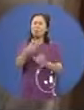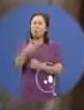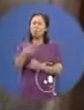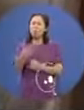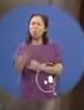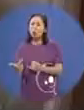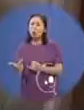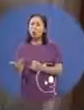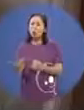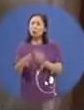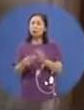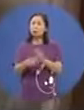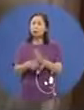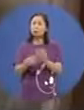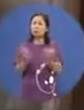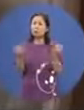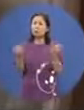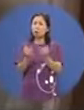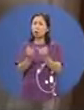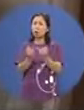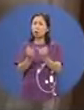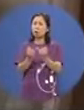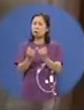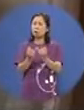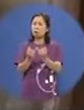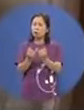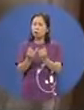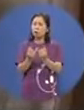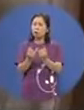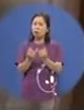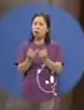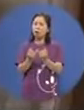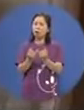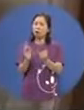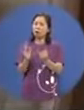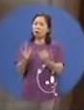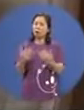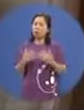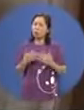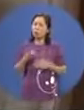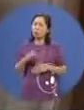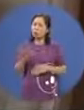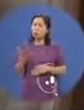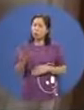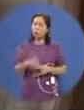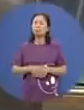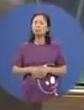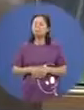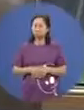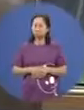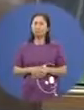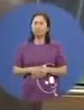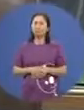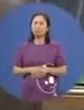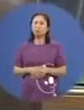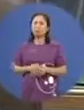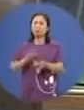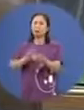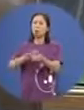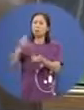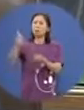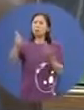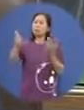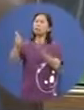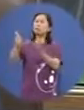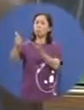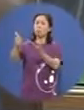の、はい、結婚年齢が高くなったことで、はいはい、何かこう影響というのは これはね、お医者さんに聞くとね、 は